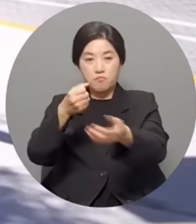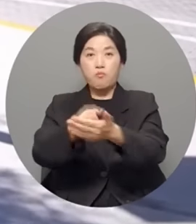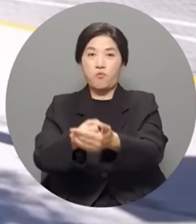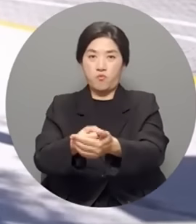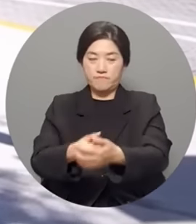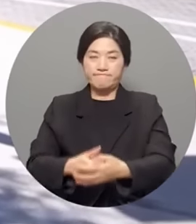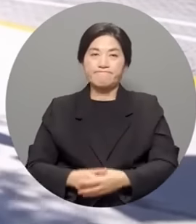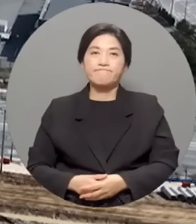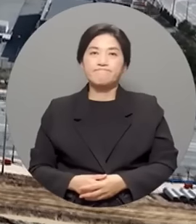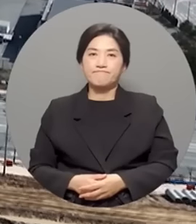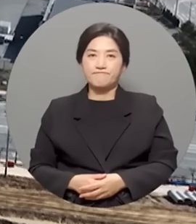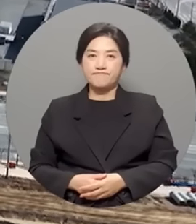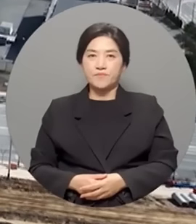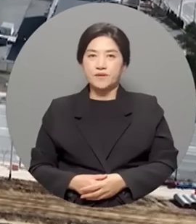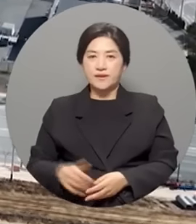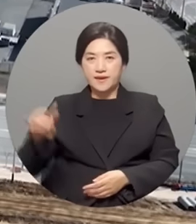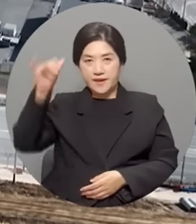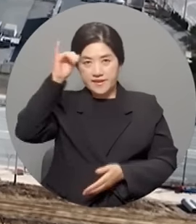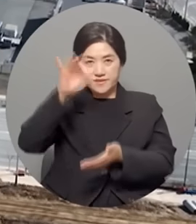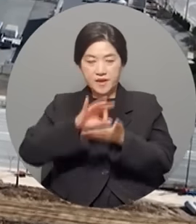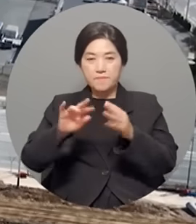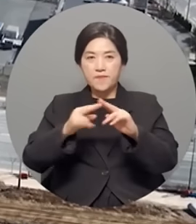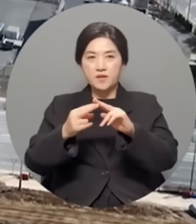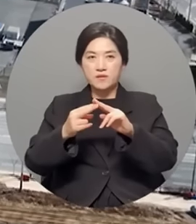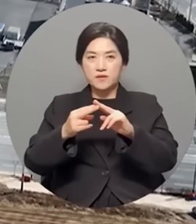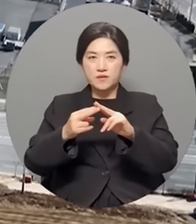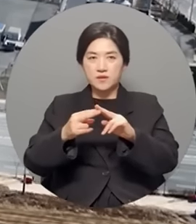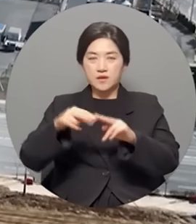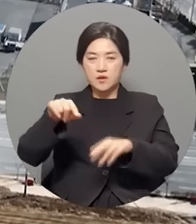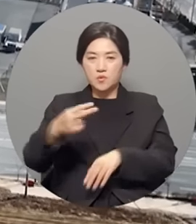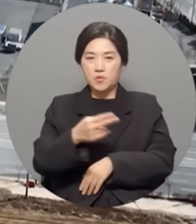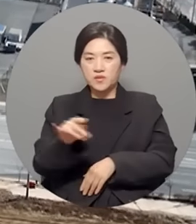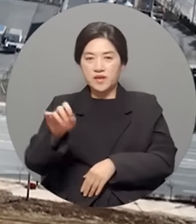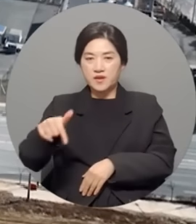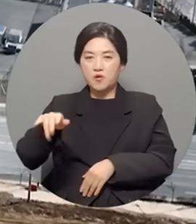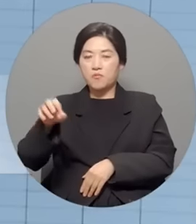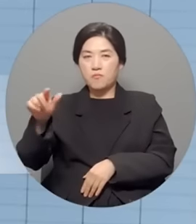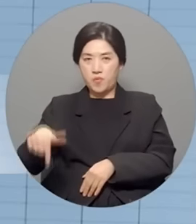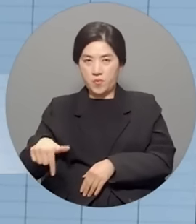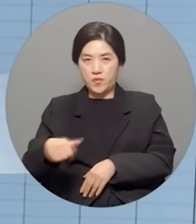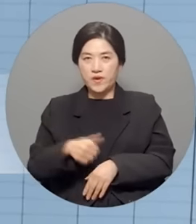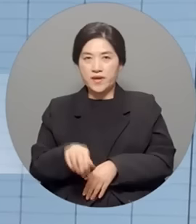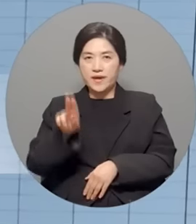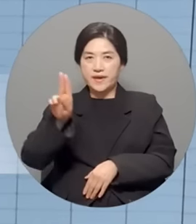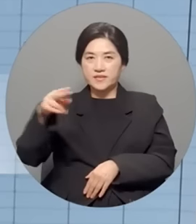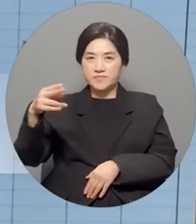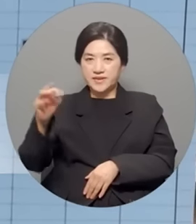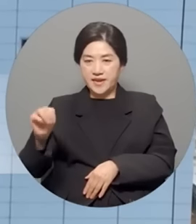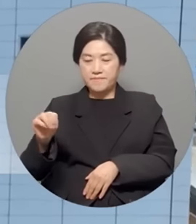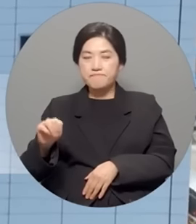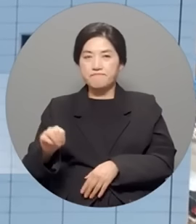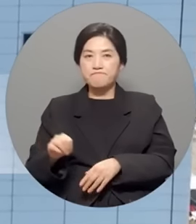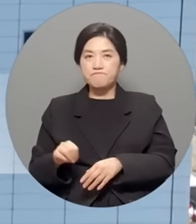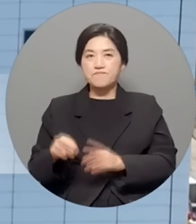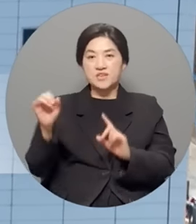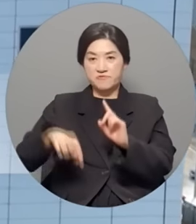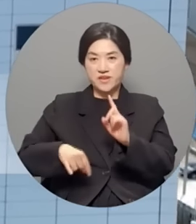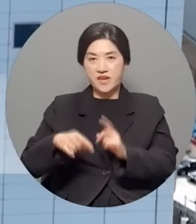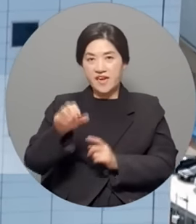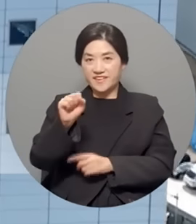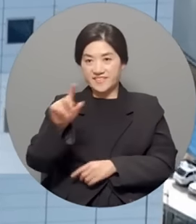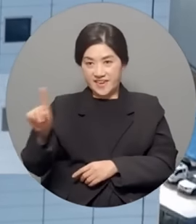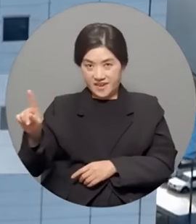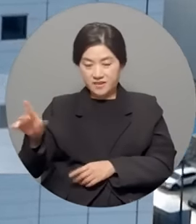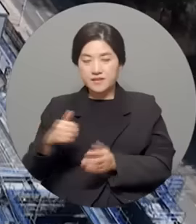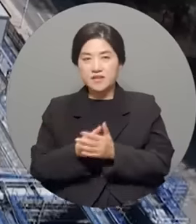결정했습니다. AI에 사용되는 반도체인 고대역폭 메모리, 즉 HBM 시장 1위인 SK하이닉스도 최근